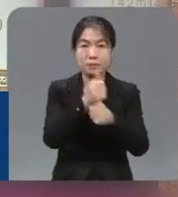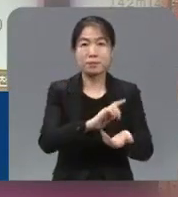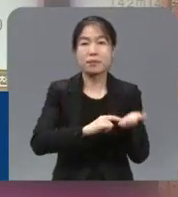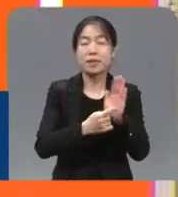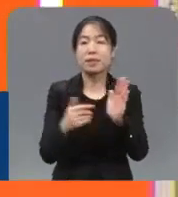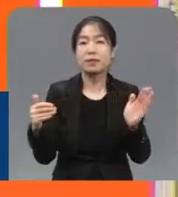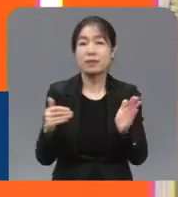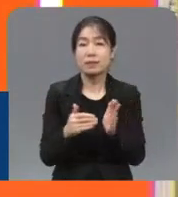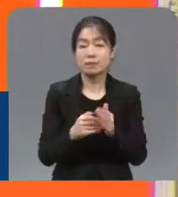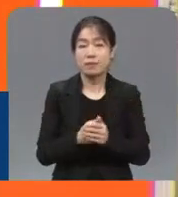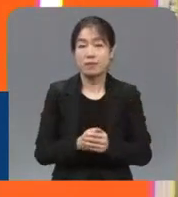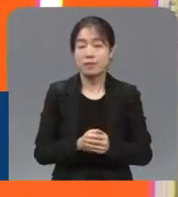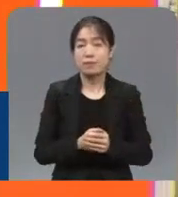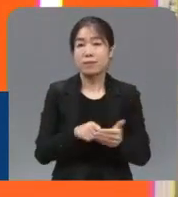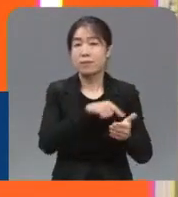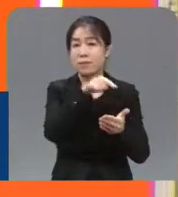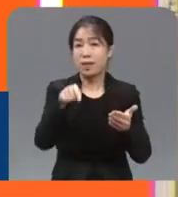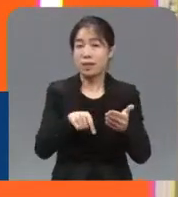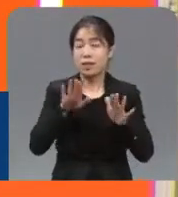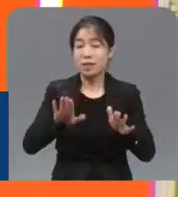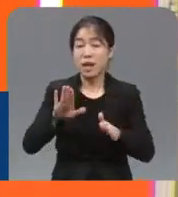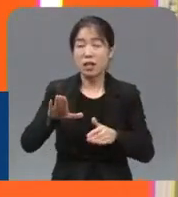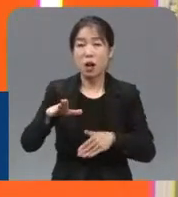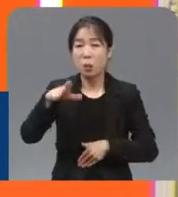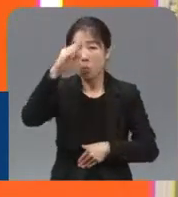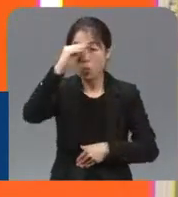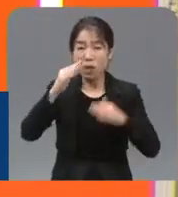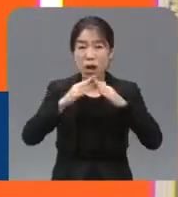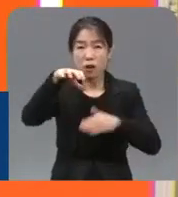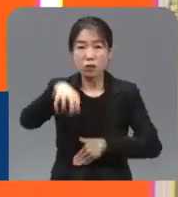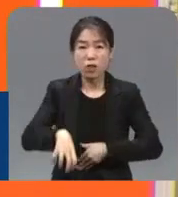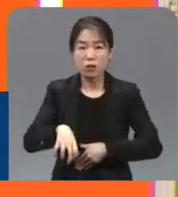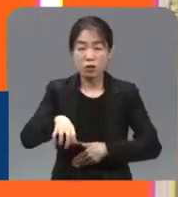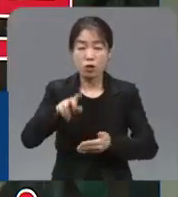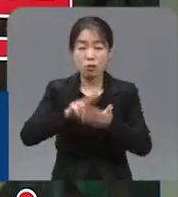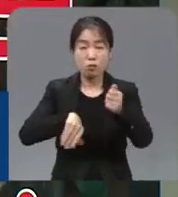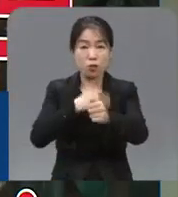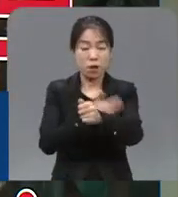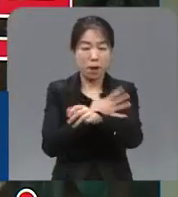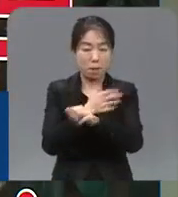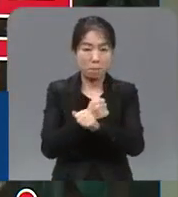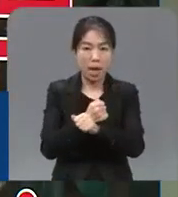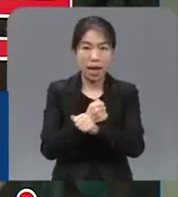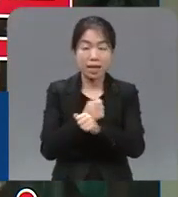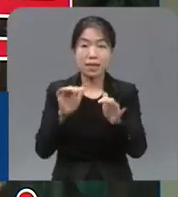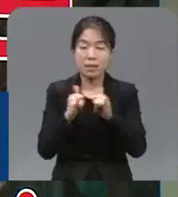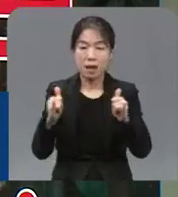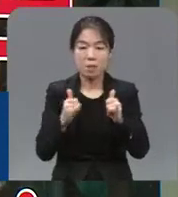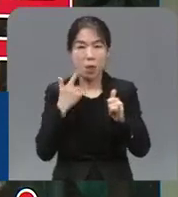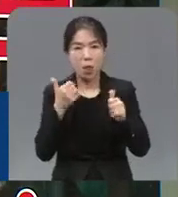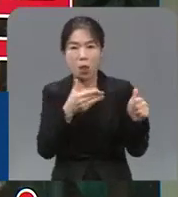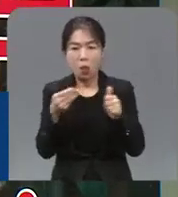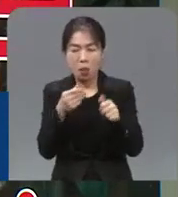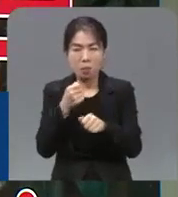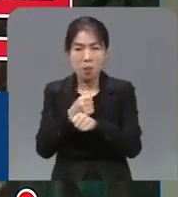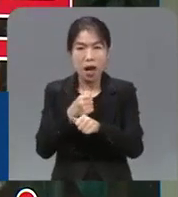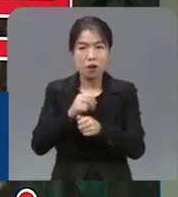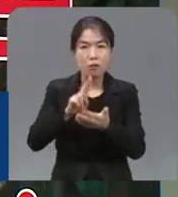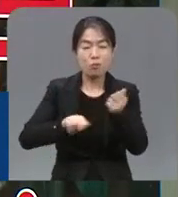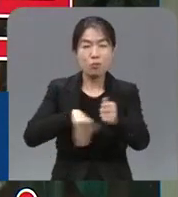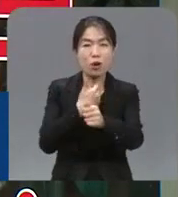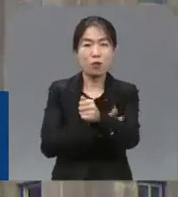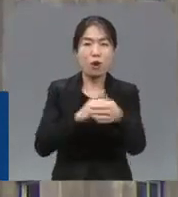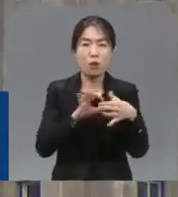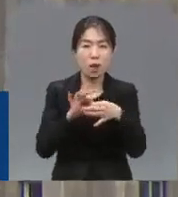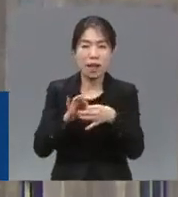밝혔습니다 이들은 최근 견본주택 에서 분양권 계약을 마친 방문객을 상대로 호객행위를 하고 분양 번과 관련한